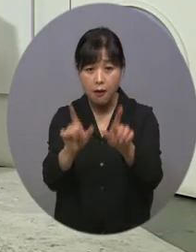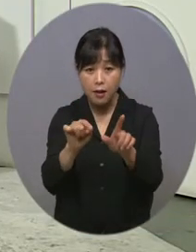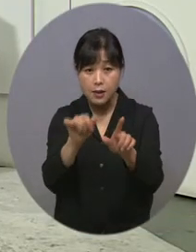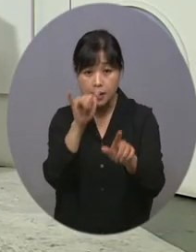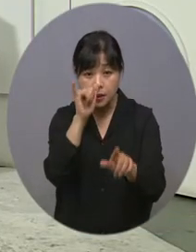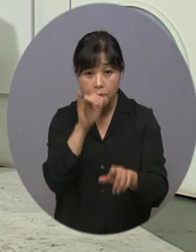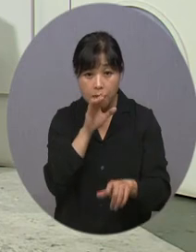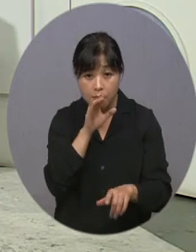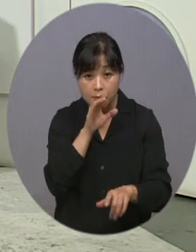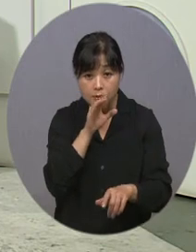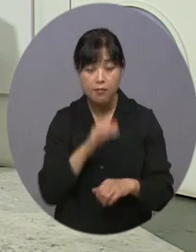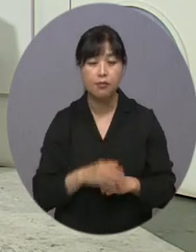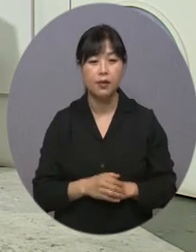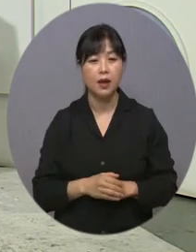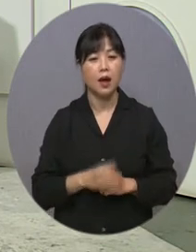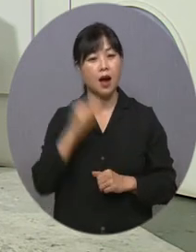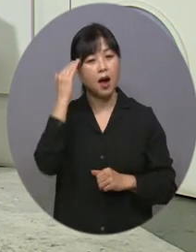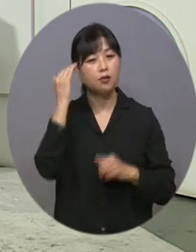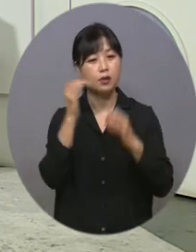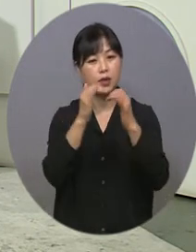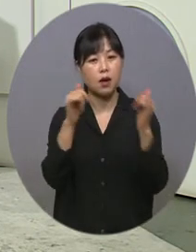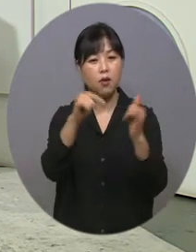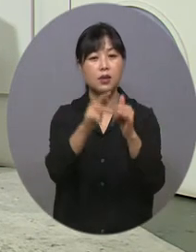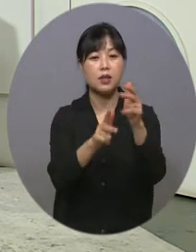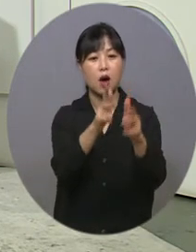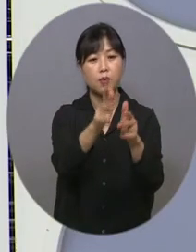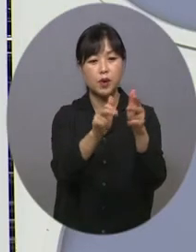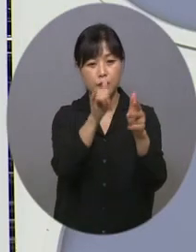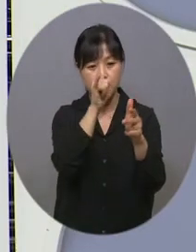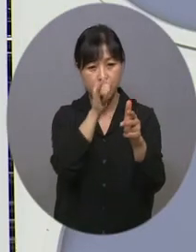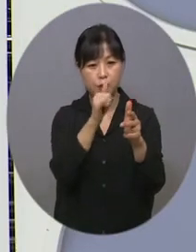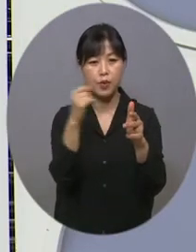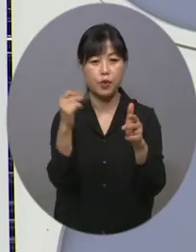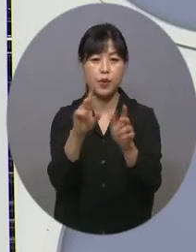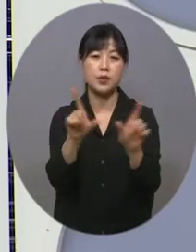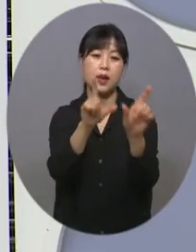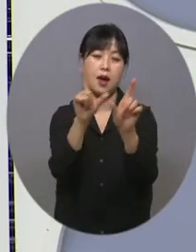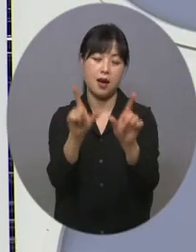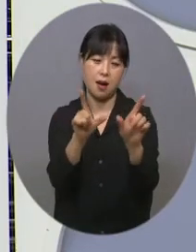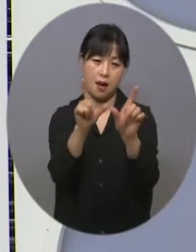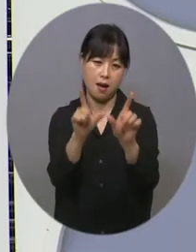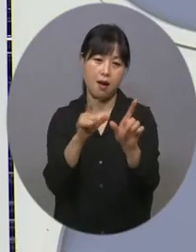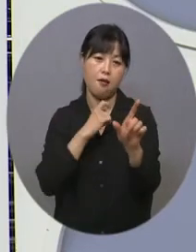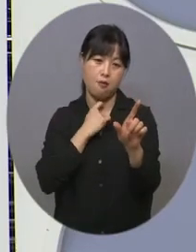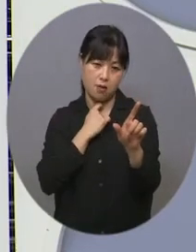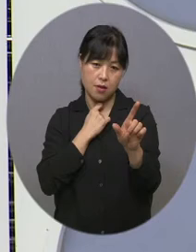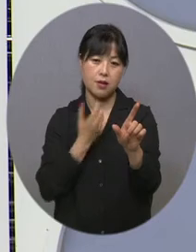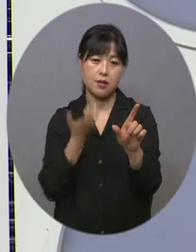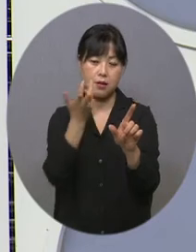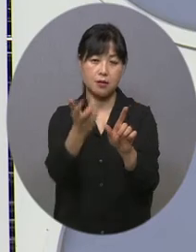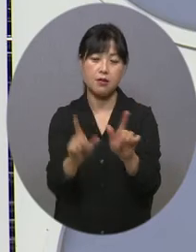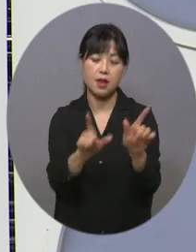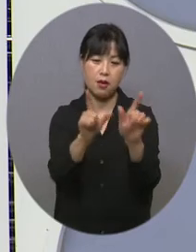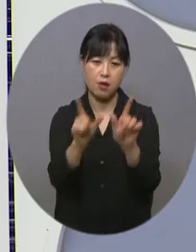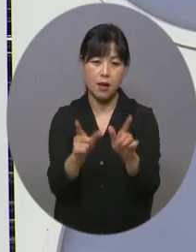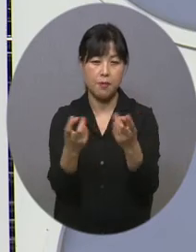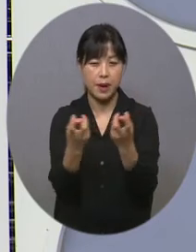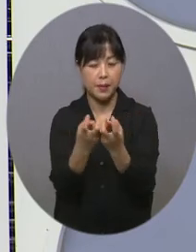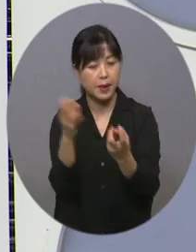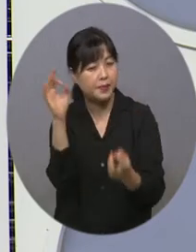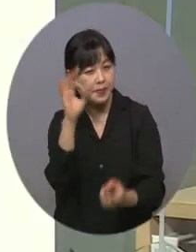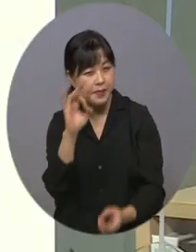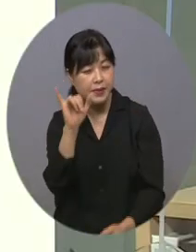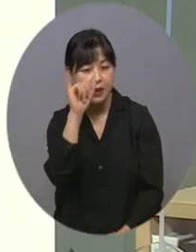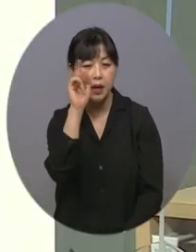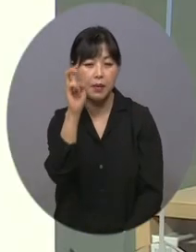예. 그렇죠. 그 한국인들이 예, 예. 거기가 사업도 하실 거고 예, 예. 살기 위해서 여러 가지 예, 예. 생활 대책을